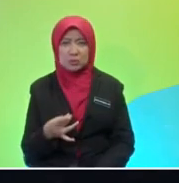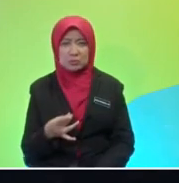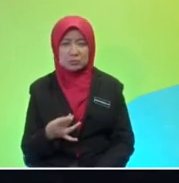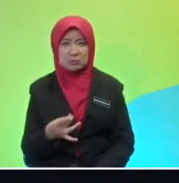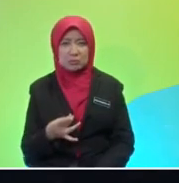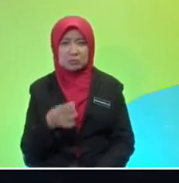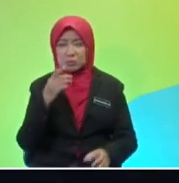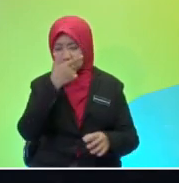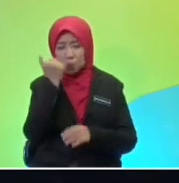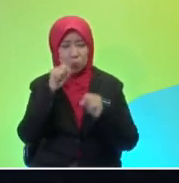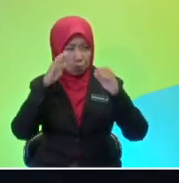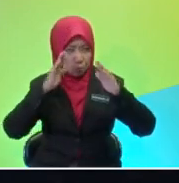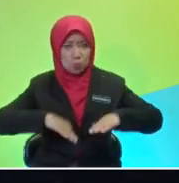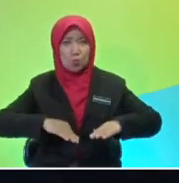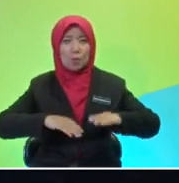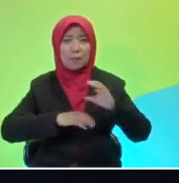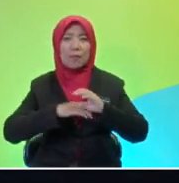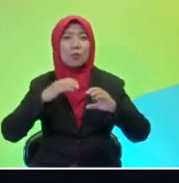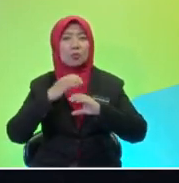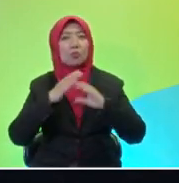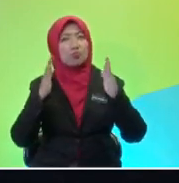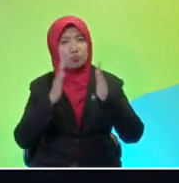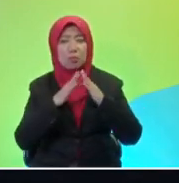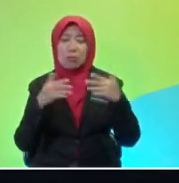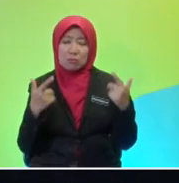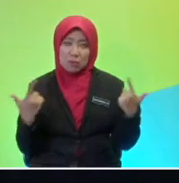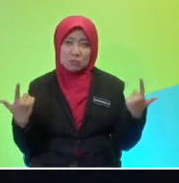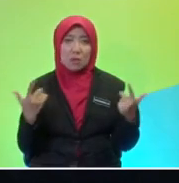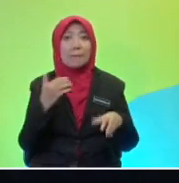untuk Kambang aneh-aneh sih